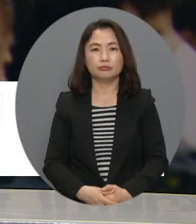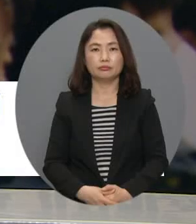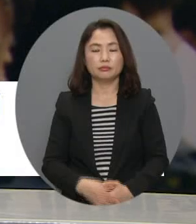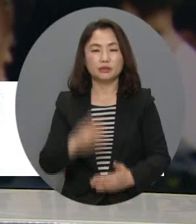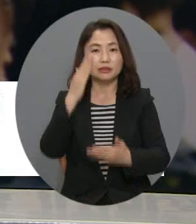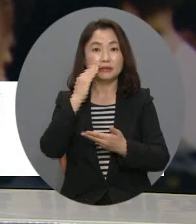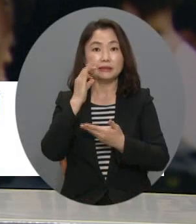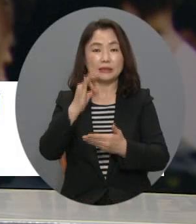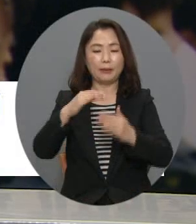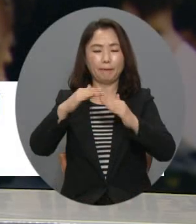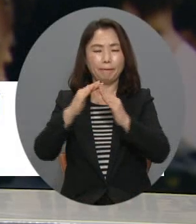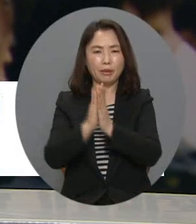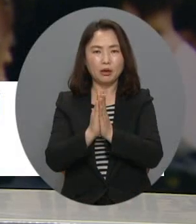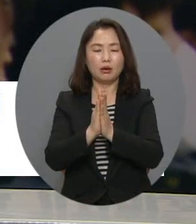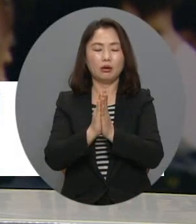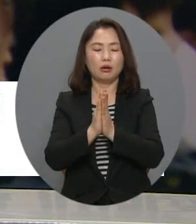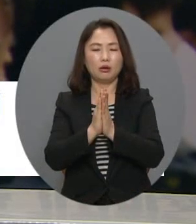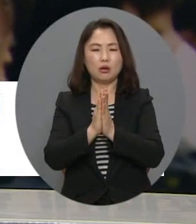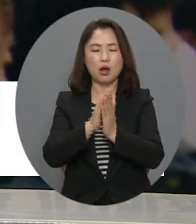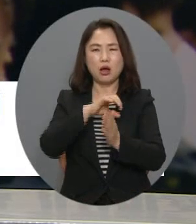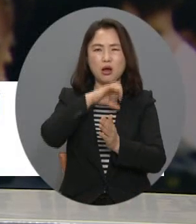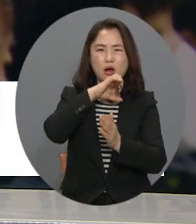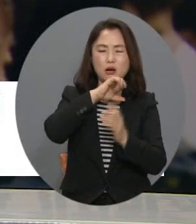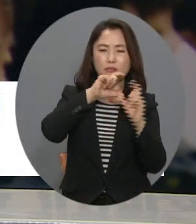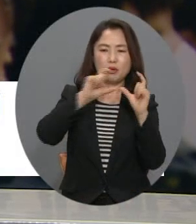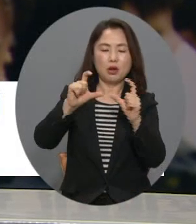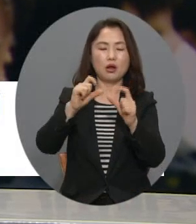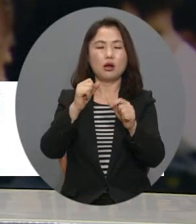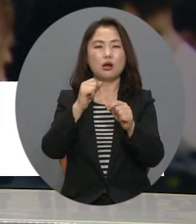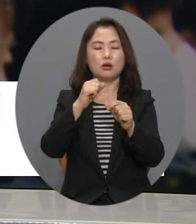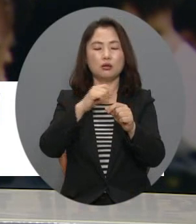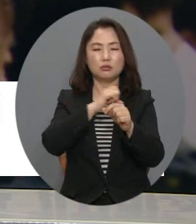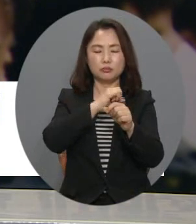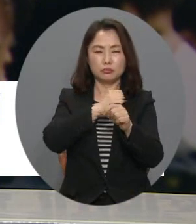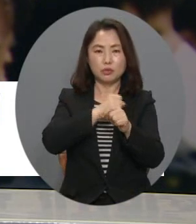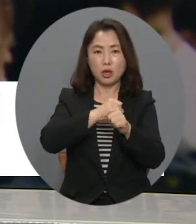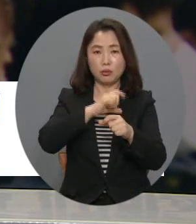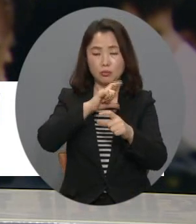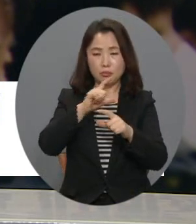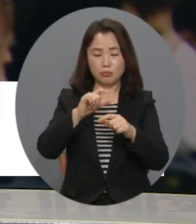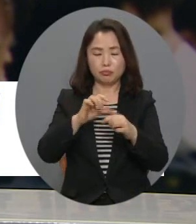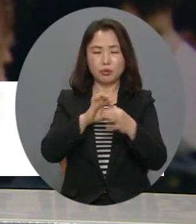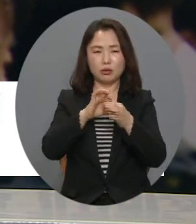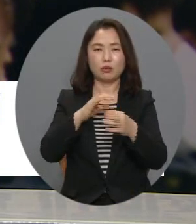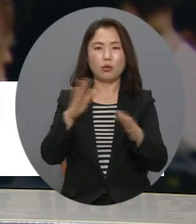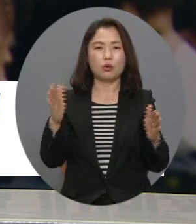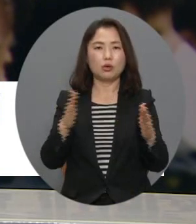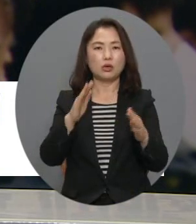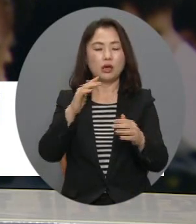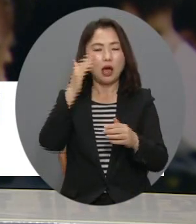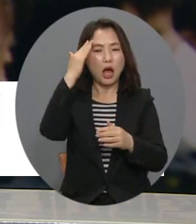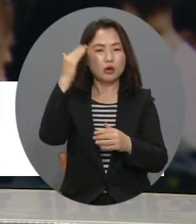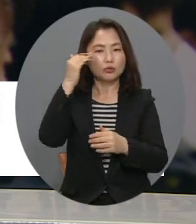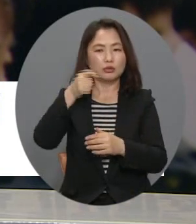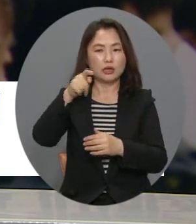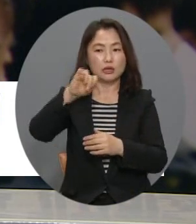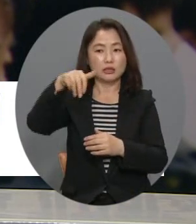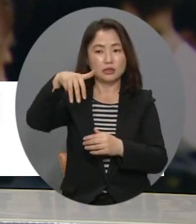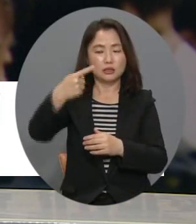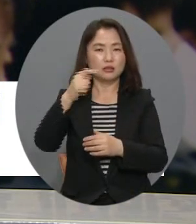흑자 폐업에 반발하다 해고까지 당한 대구 달서공단 한국KH 노동자들의 투쟁이 오늘로 200일이